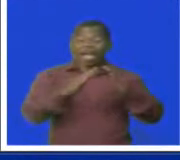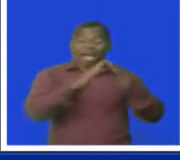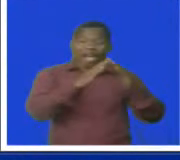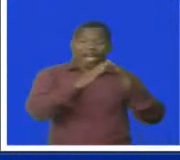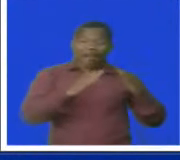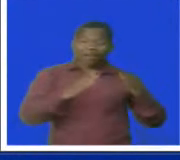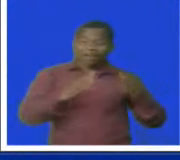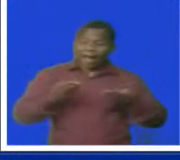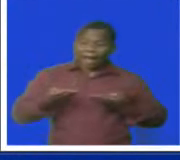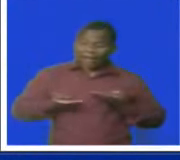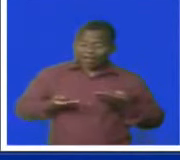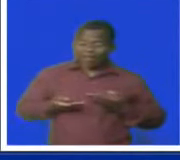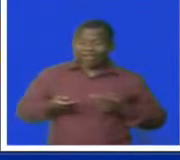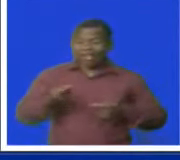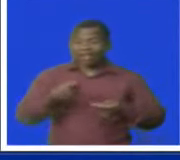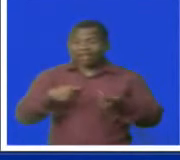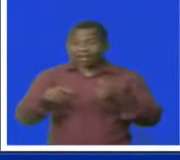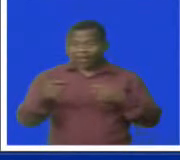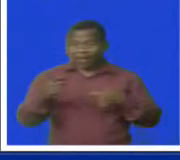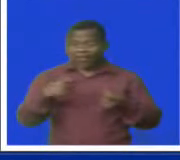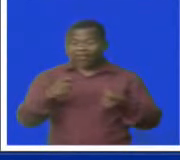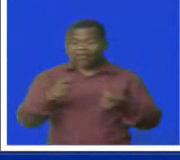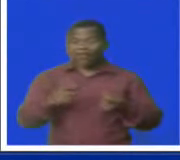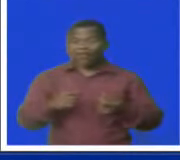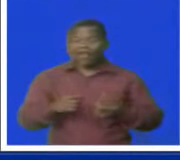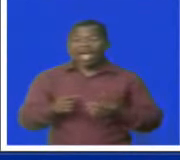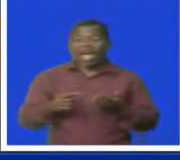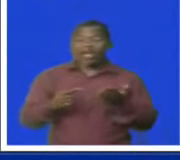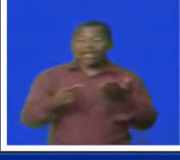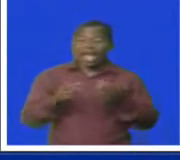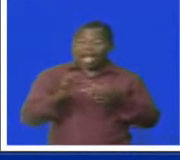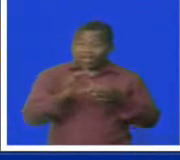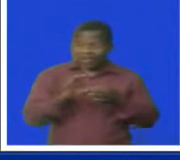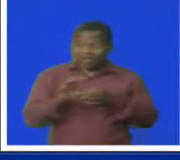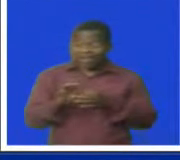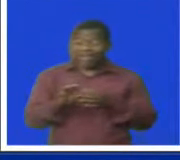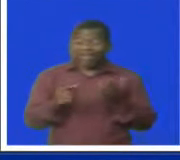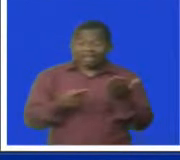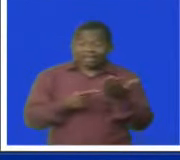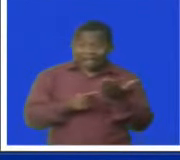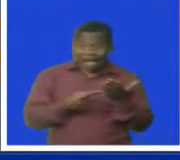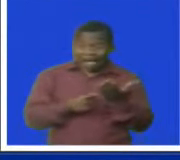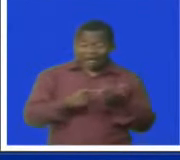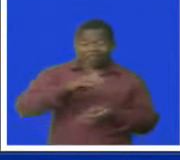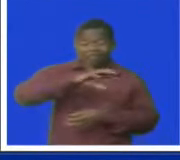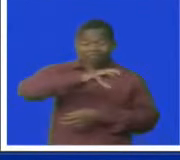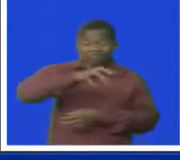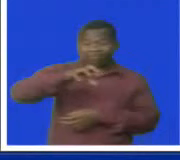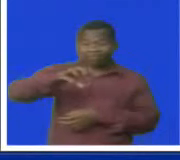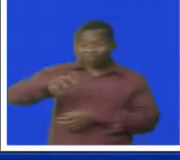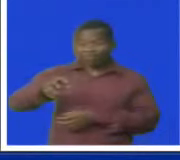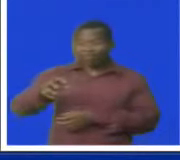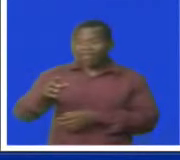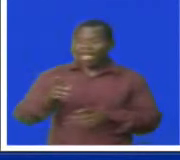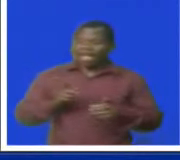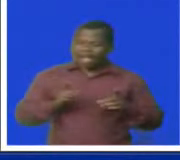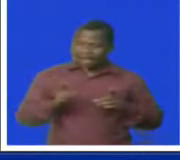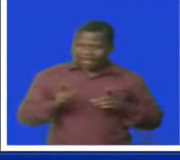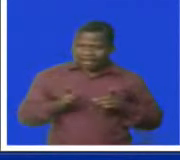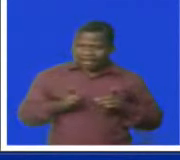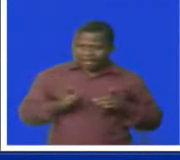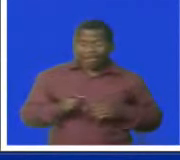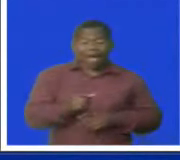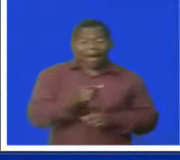Ngekusho kwemcondzisi wemadolobha Gordon Mbuli, lena indlela yokubambisa bosomabhizinisi kakhulu njengoba ke kuphetfuka